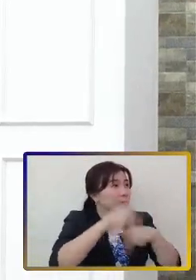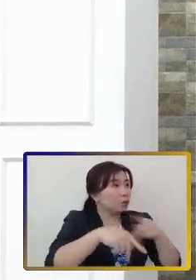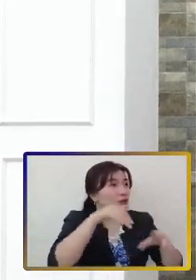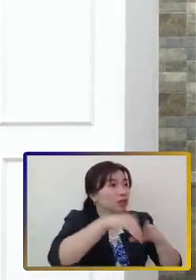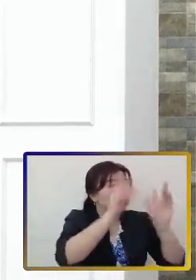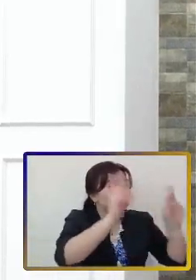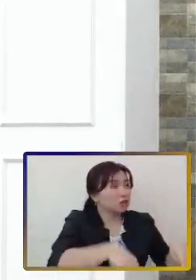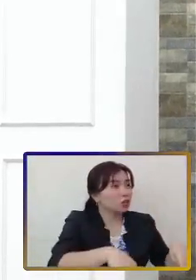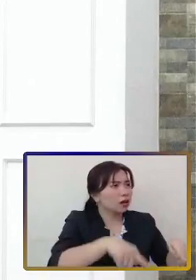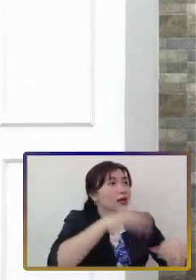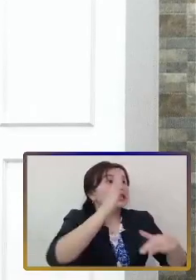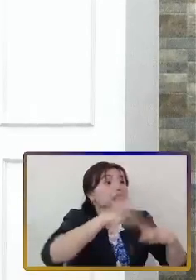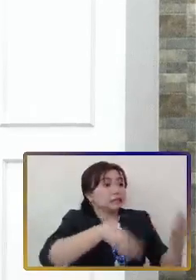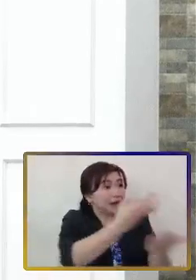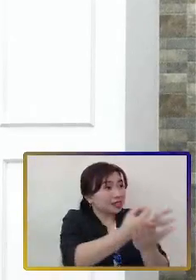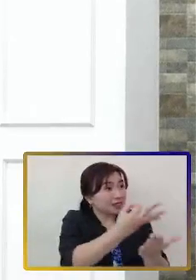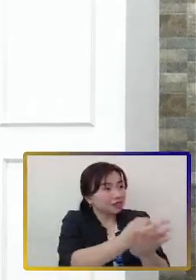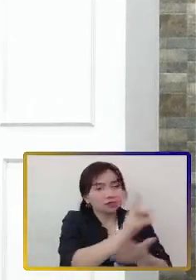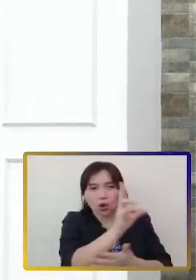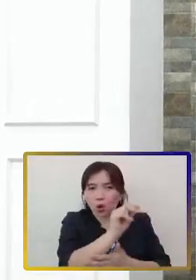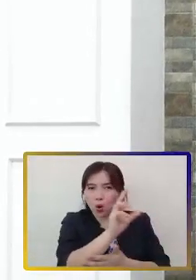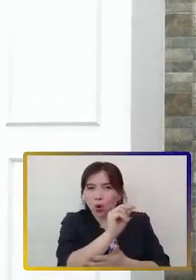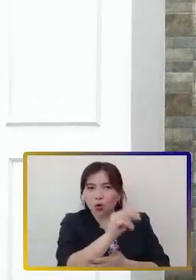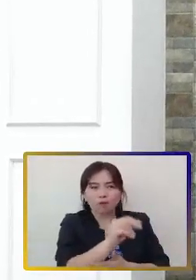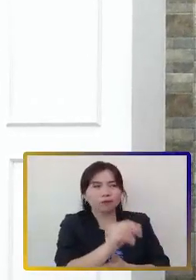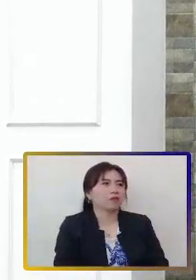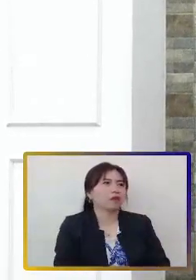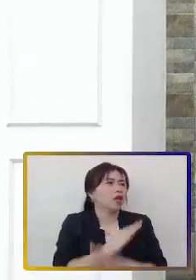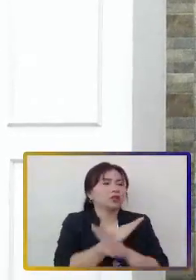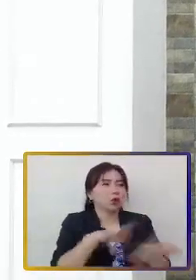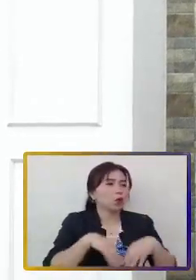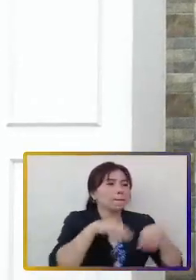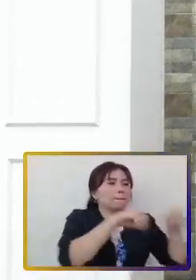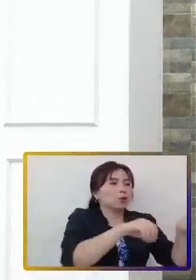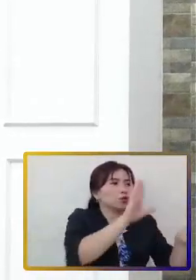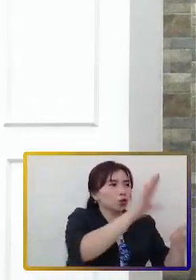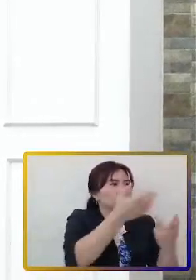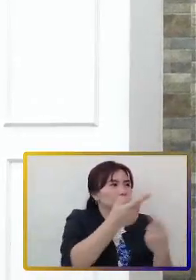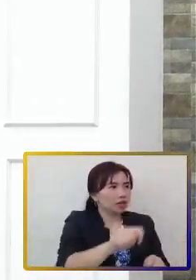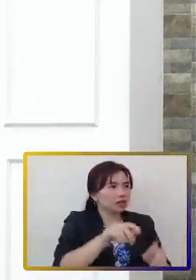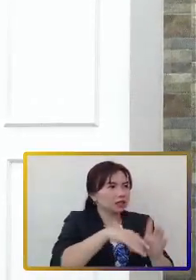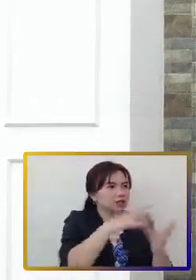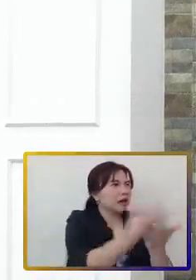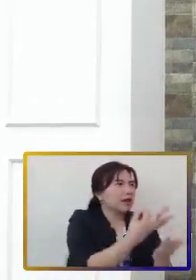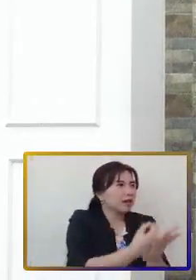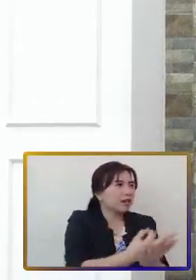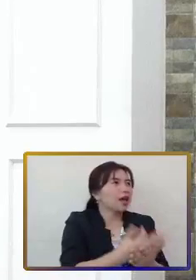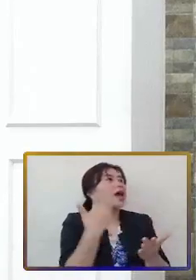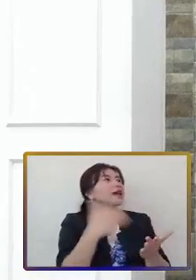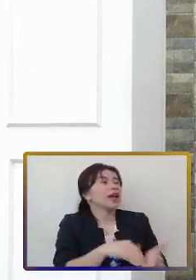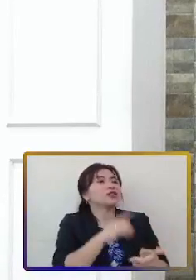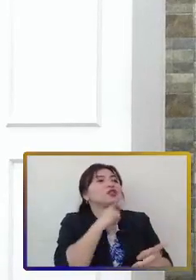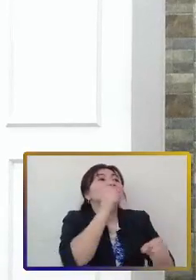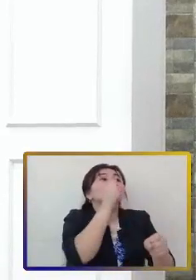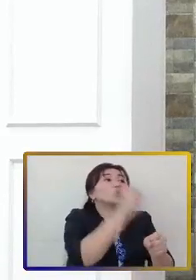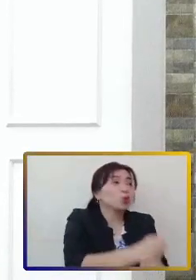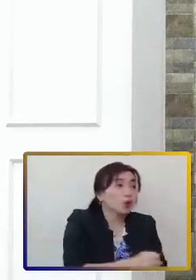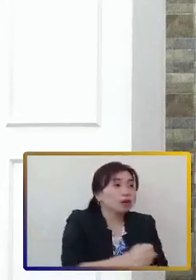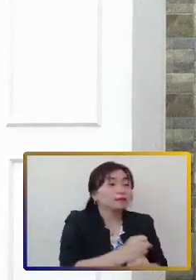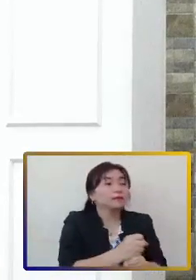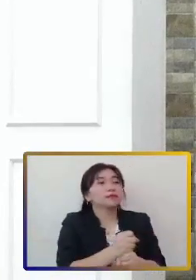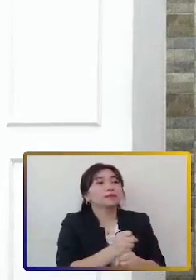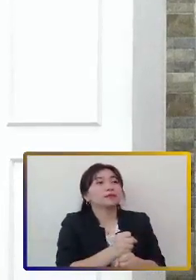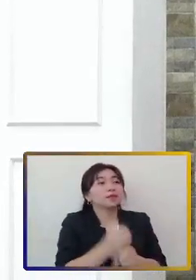mo Yeah Hwag saakong kani-kaninong tao doon ka ang greatest assurance natin Nasa Diyos